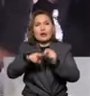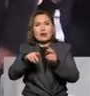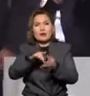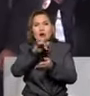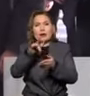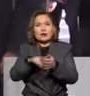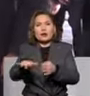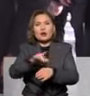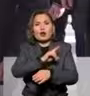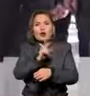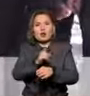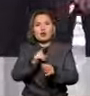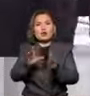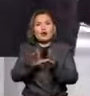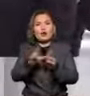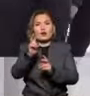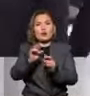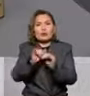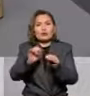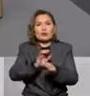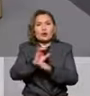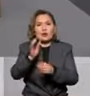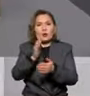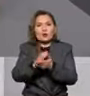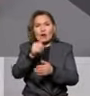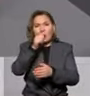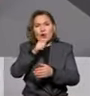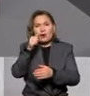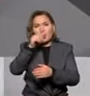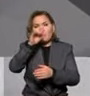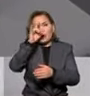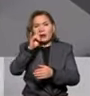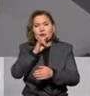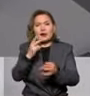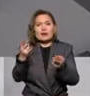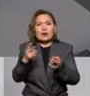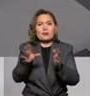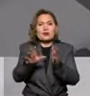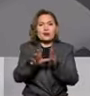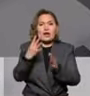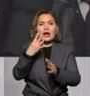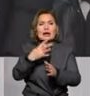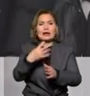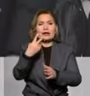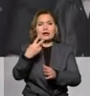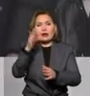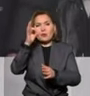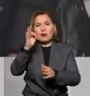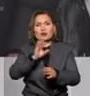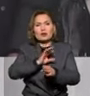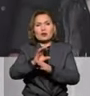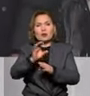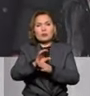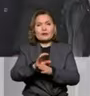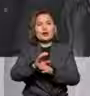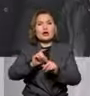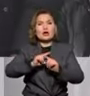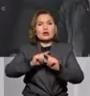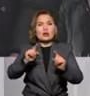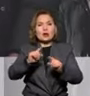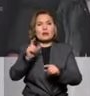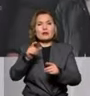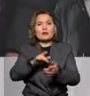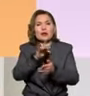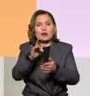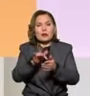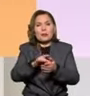қалада қуат өндіру өндірісі өркен жайған. Өткен жылы елімізге қажетті энергияның 42%-ын өндірді. Ерекшелігі сол,